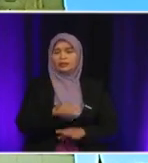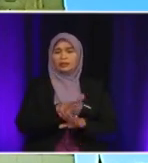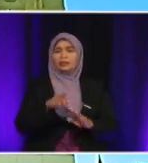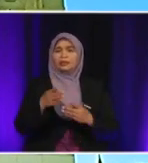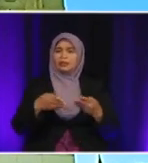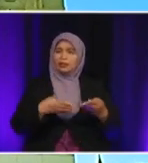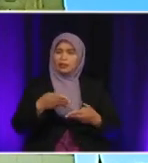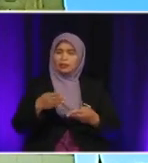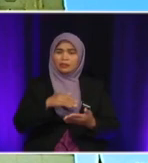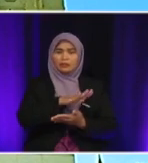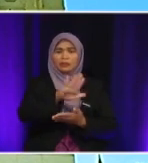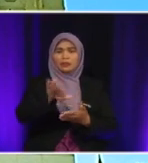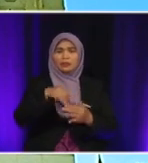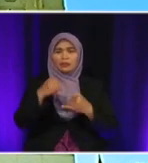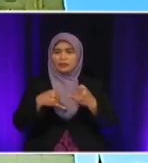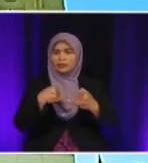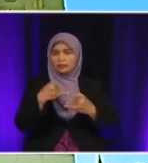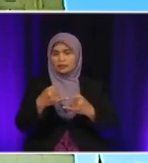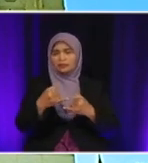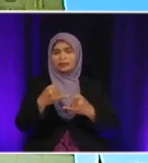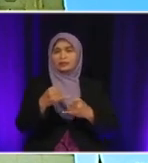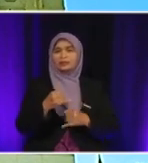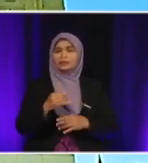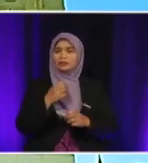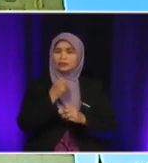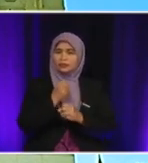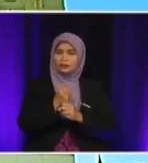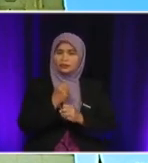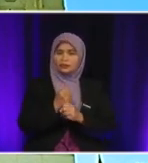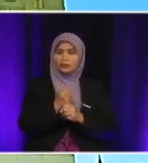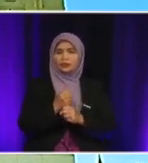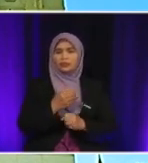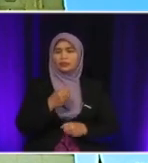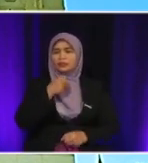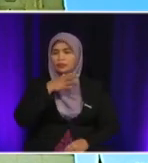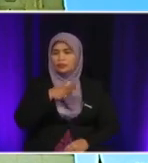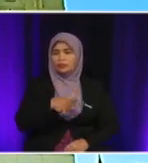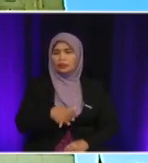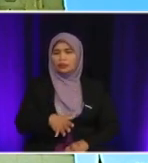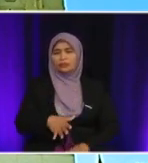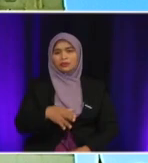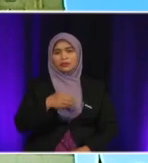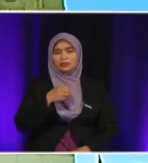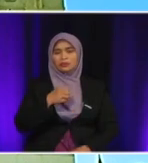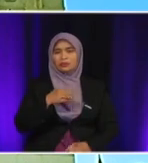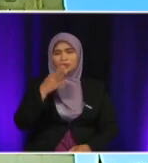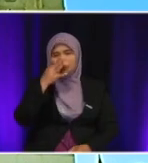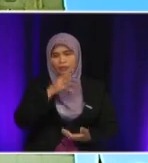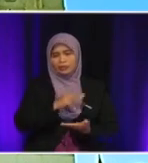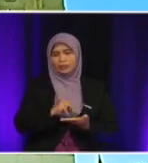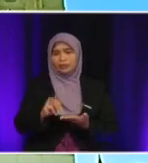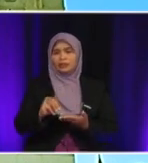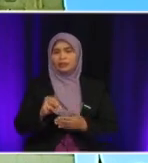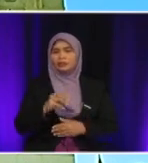terbalas segala Jasamu Sesungguhnya engkau Rasul Mulia